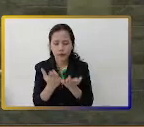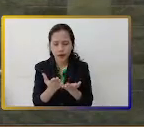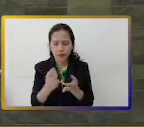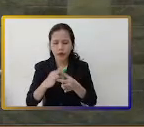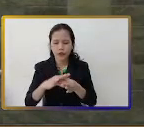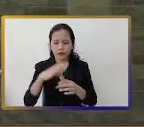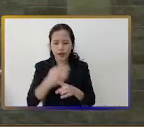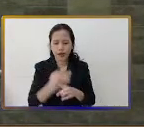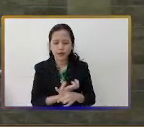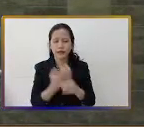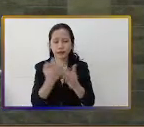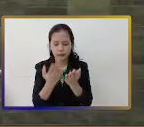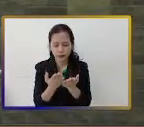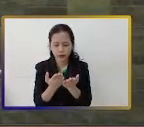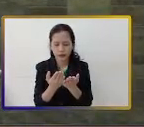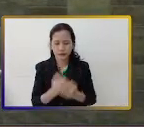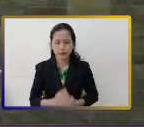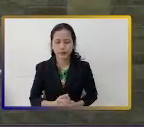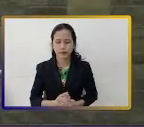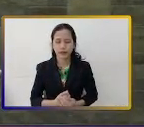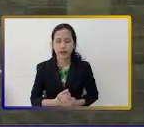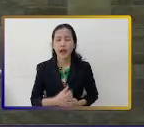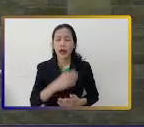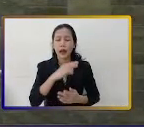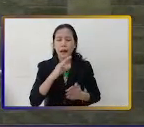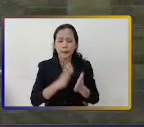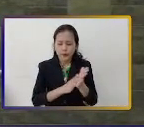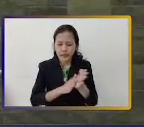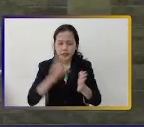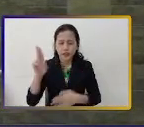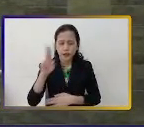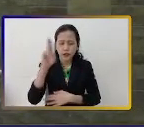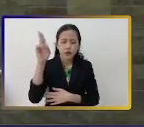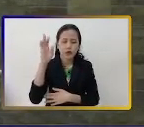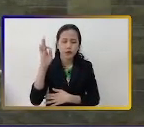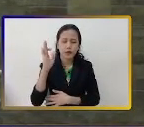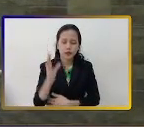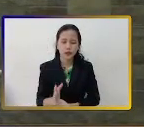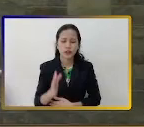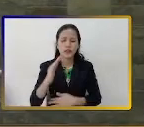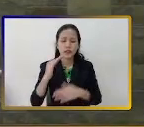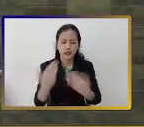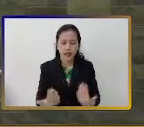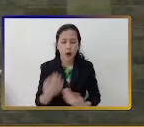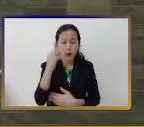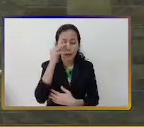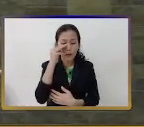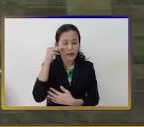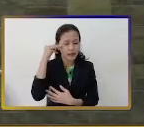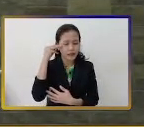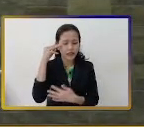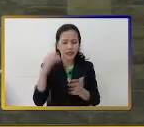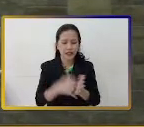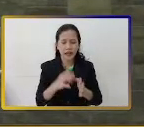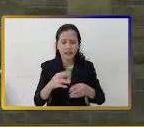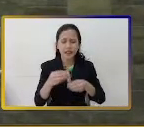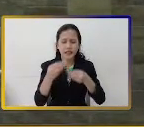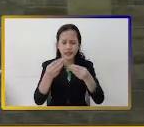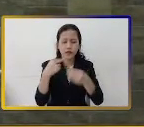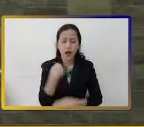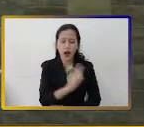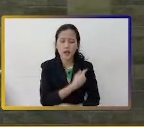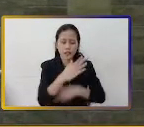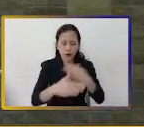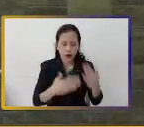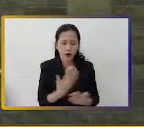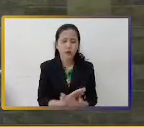books of the Bible. And please use me, O God, as I bring this Sunday school to your people. Give them the wisdom, the understanding